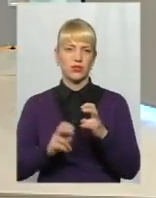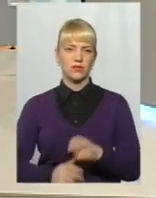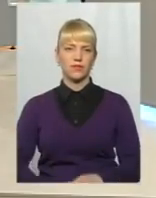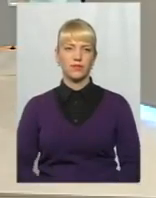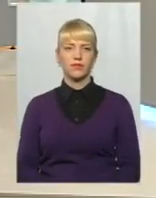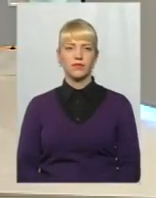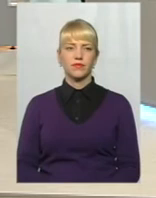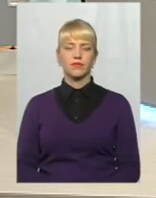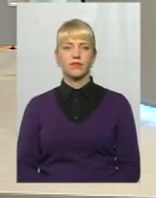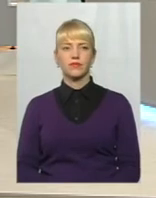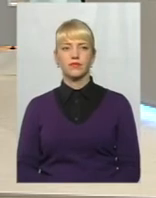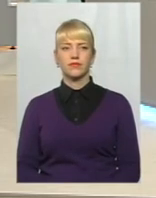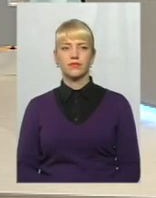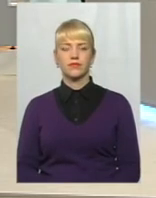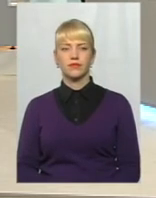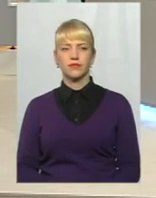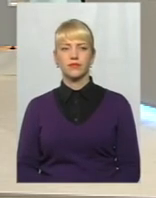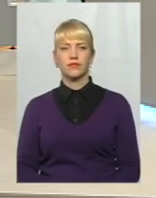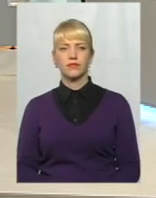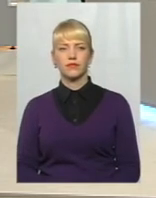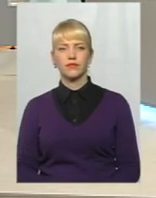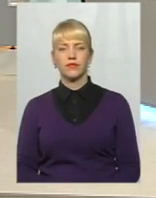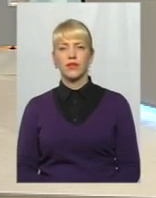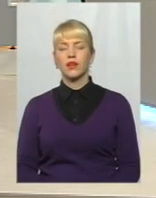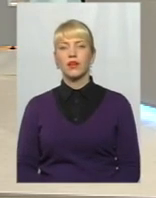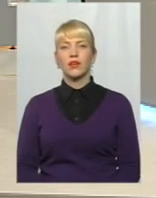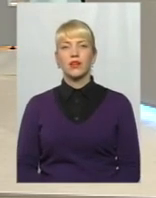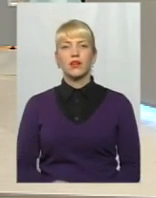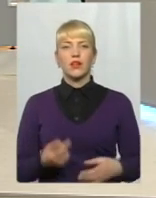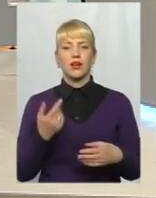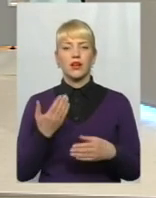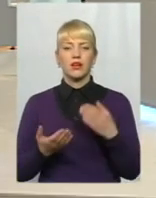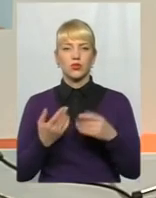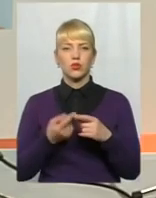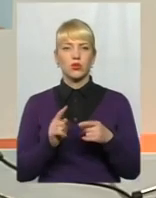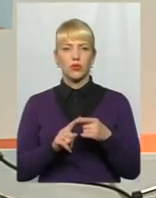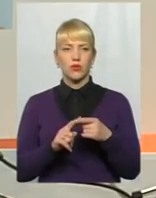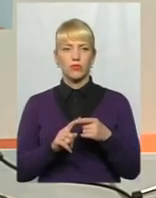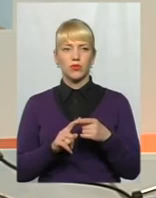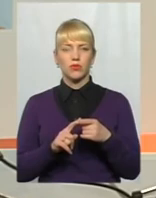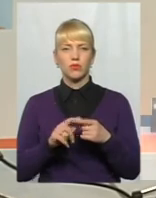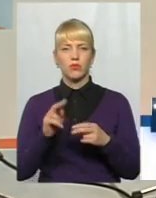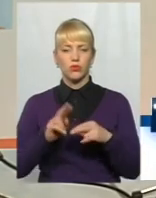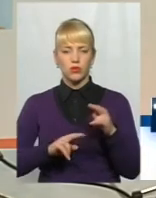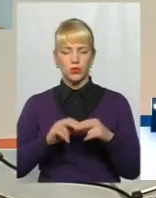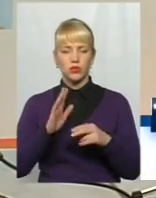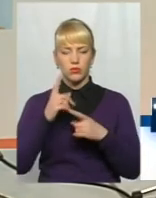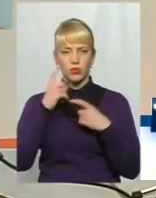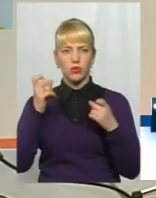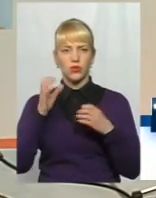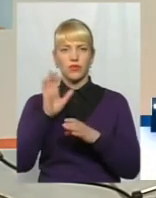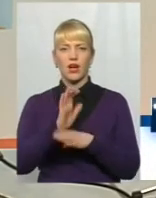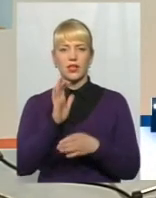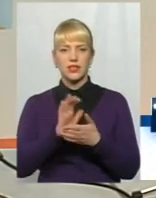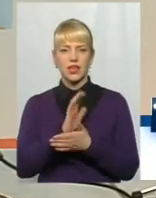перед отриманням підприємство побудується, вона буде отримувати дозвіл на викиди, буде оголошення в газеті. Якщо ви будете вважаєте, що це підприємство вам шкідливе,